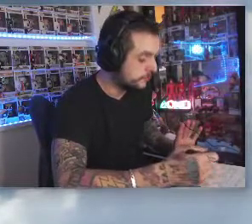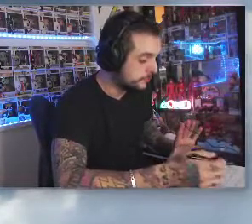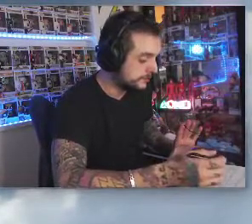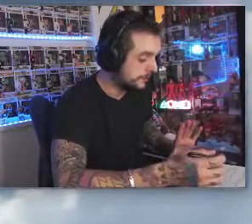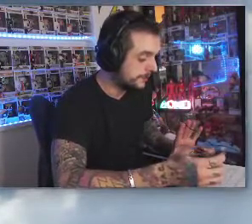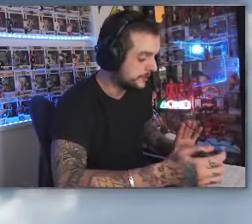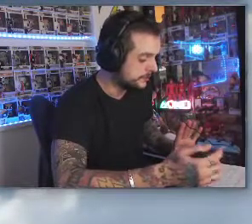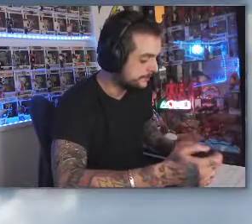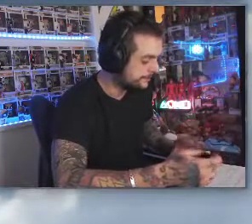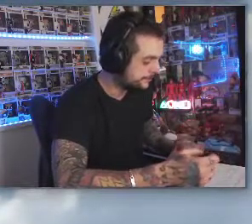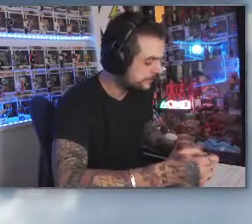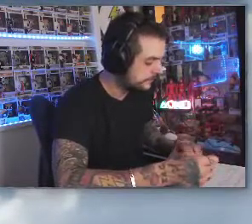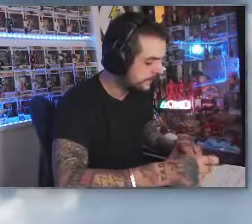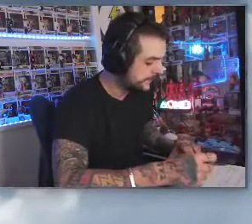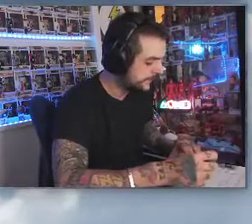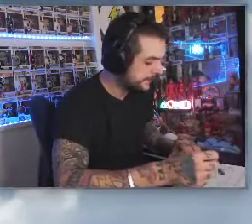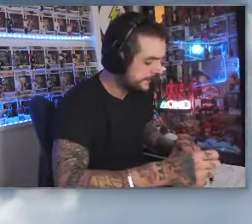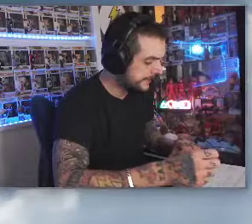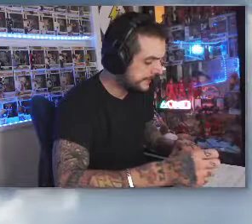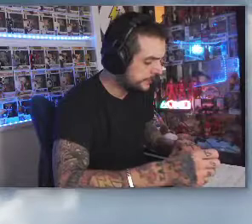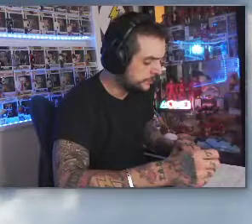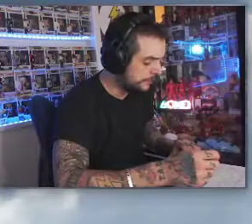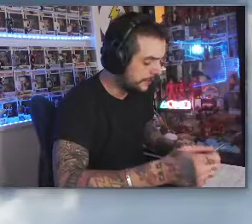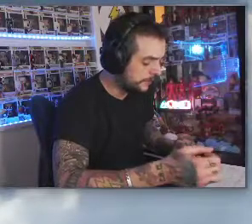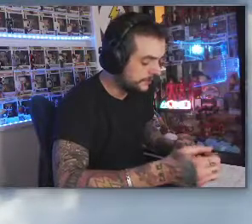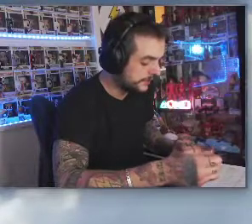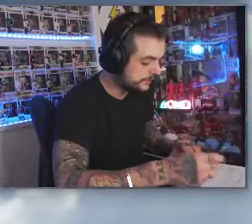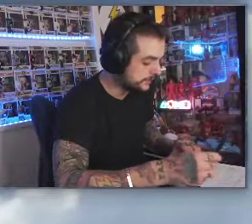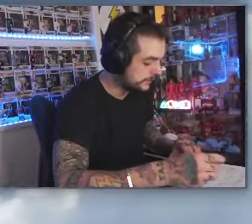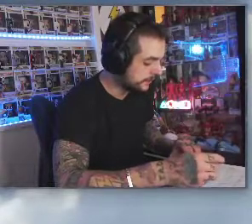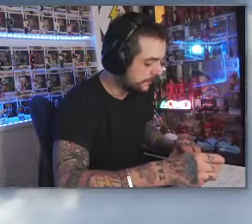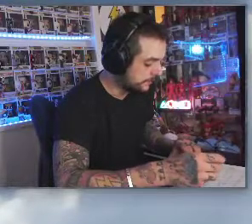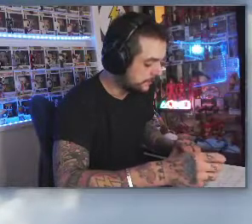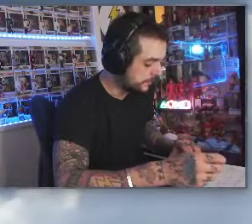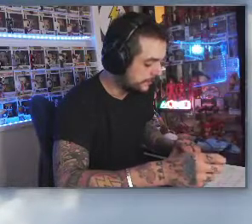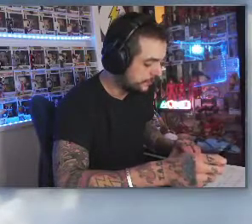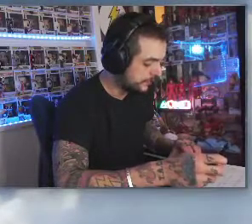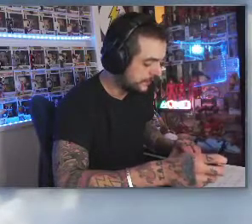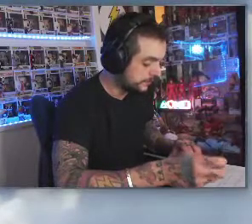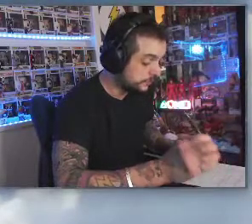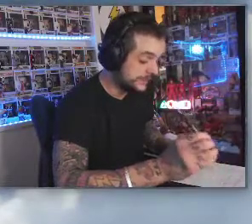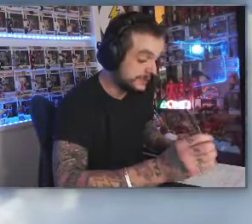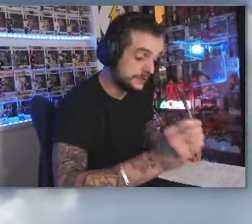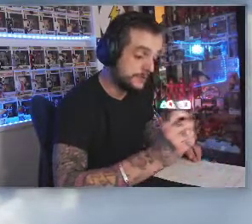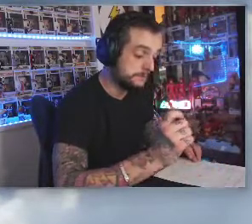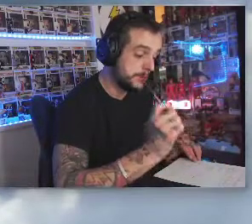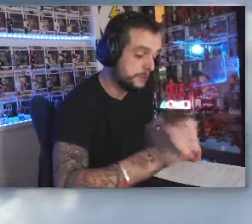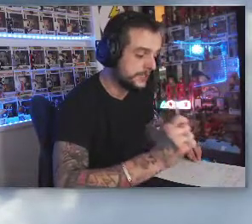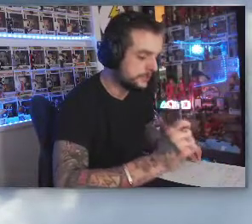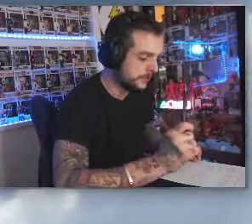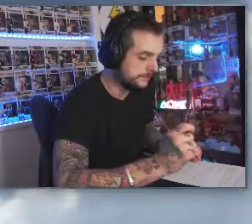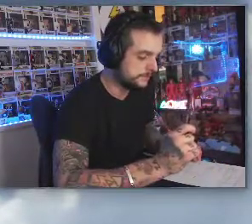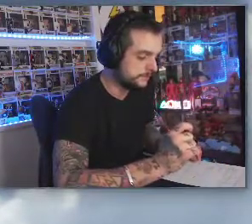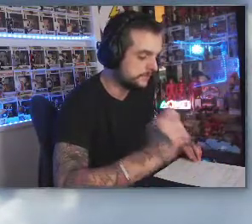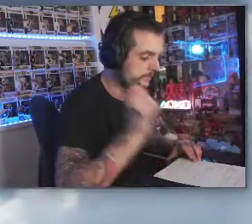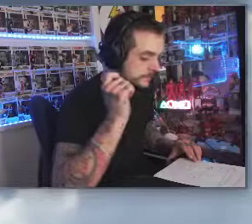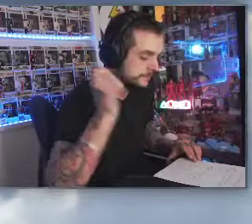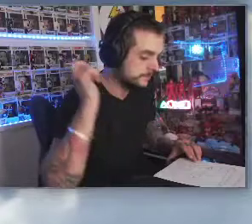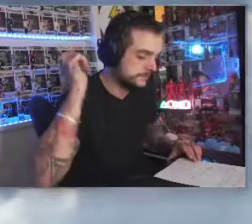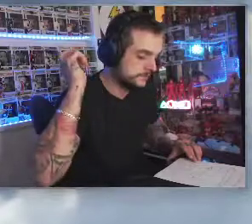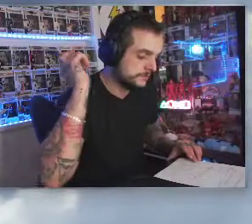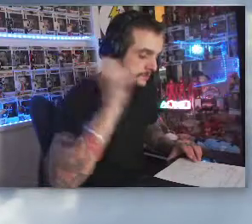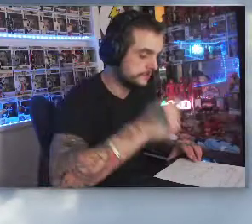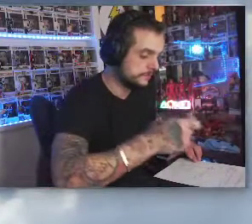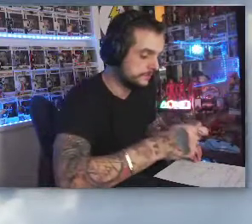problème, je m'en fous, c'est pas mes gosses. Et du coup, après on verra ce que ça donnera pour les autres enfants. Mais dans tous les cas, ils ont dit pas obligatoire.